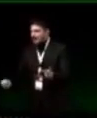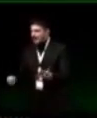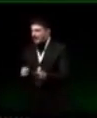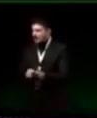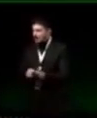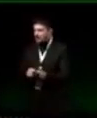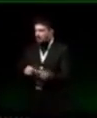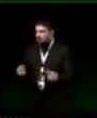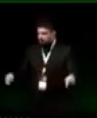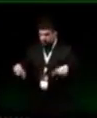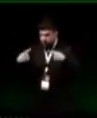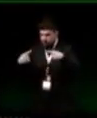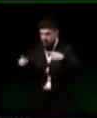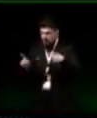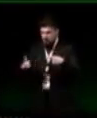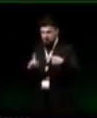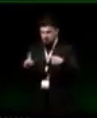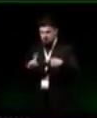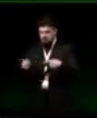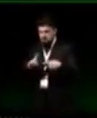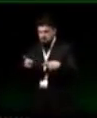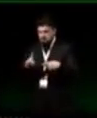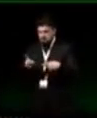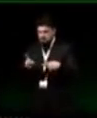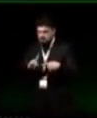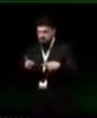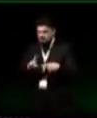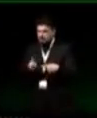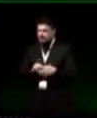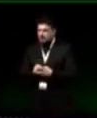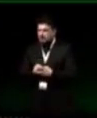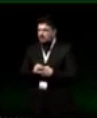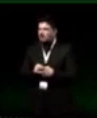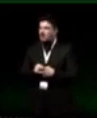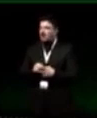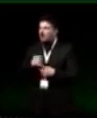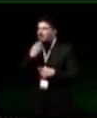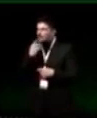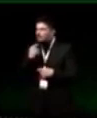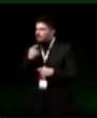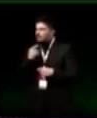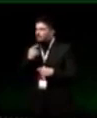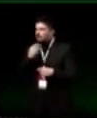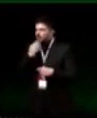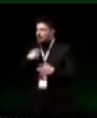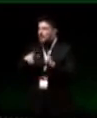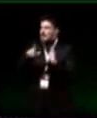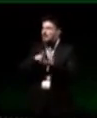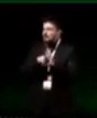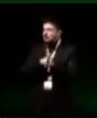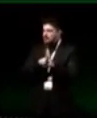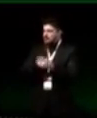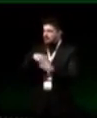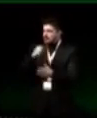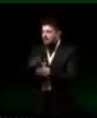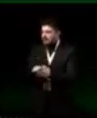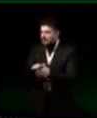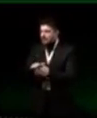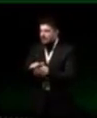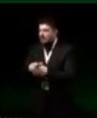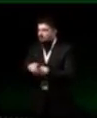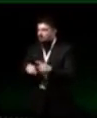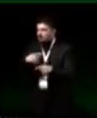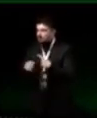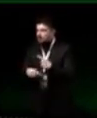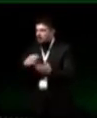una contraddizione, non sembri una contraddizione. Noi non dovremmo prepararci alla prossima legislatura con mastodontici